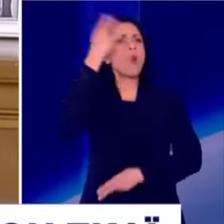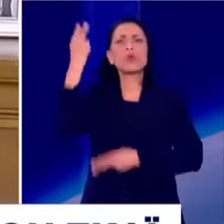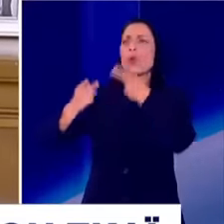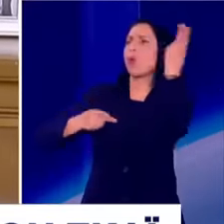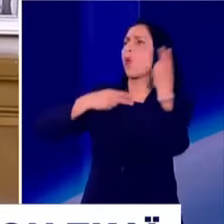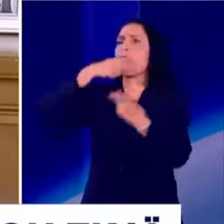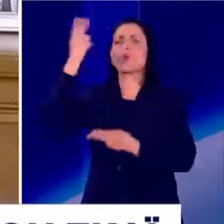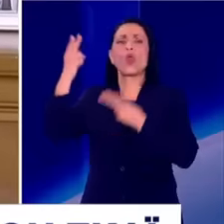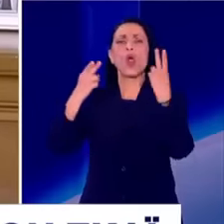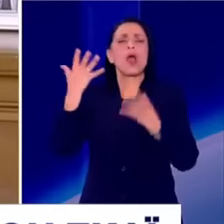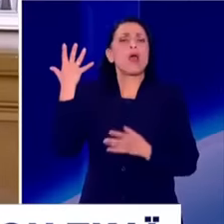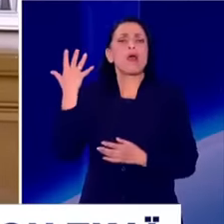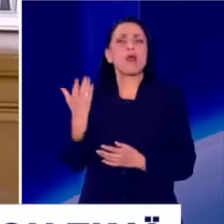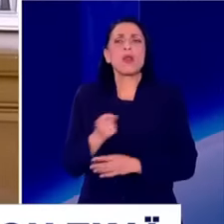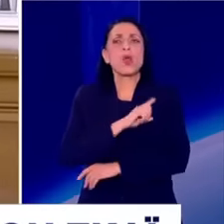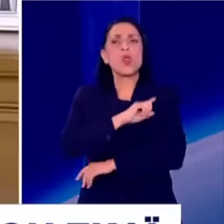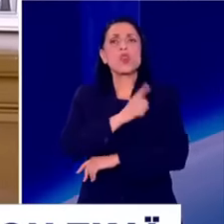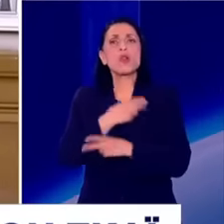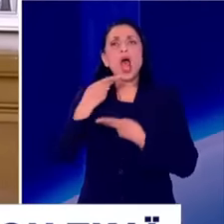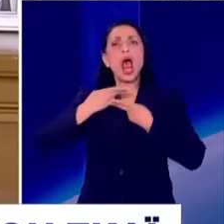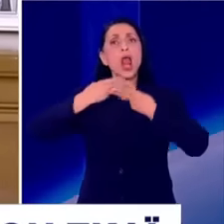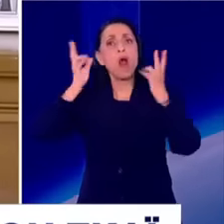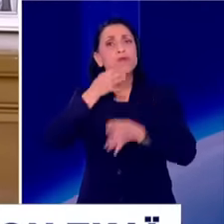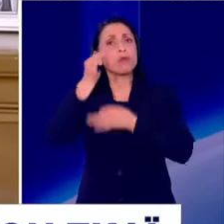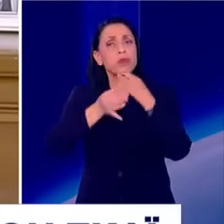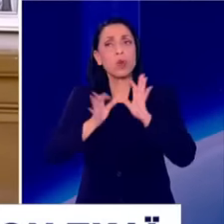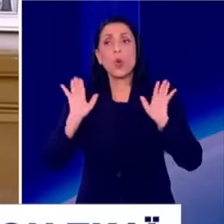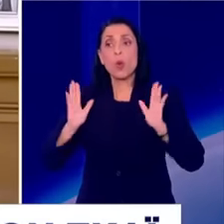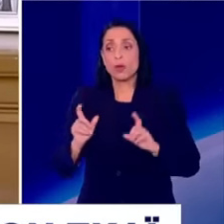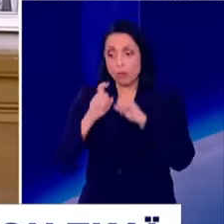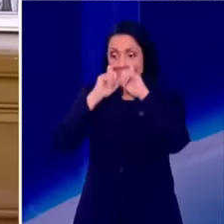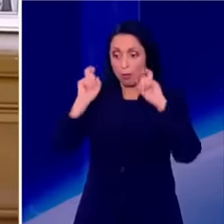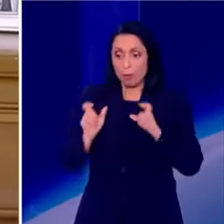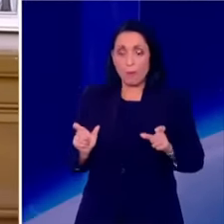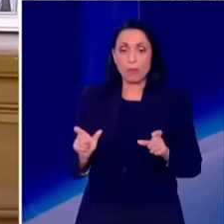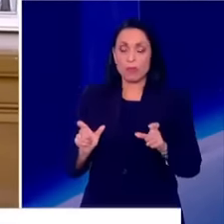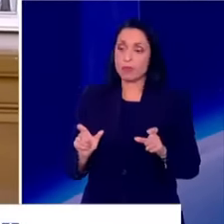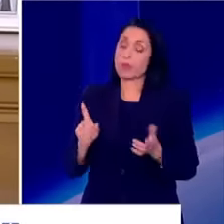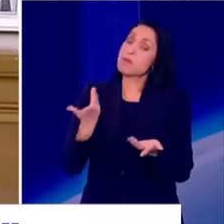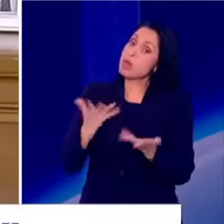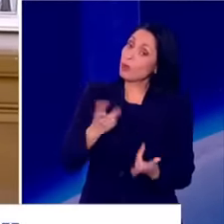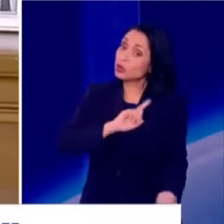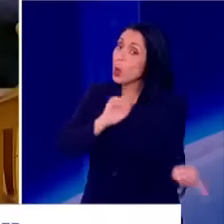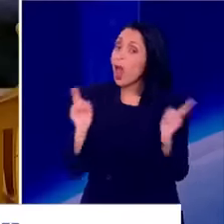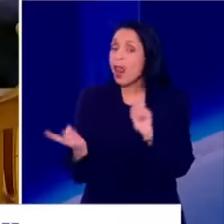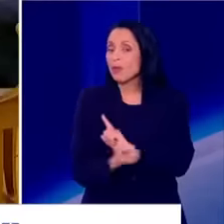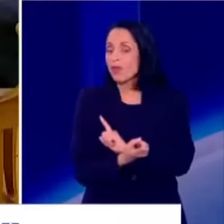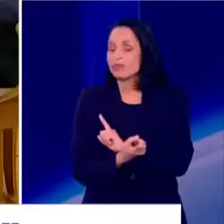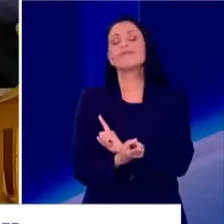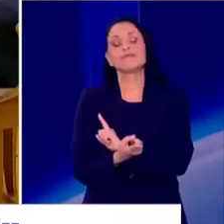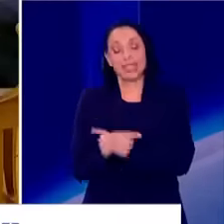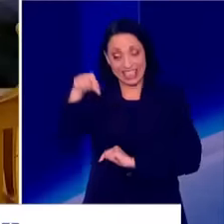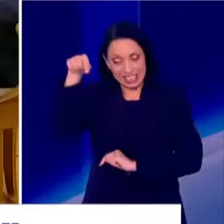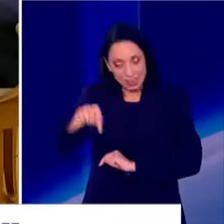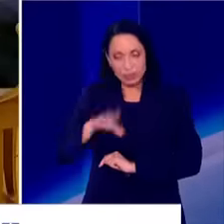ότι υπάρχει μια δυνατότητα ελεύθερης έκφρασης χωρίς κανένα περιορισμό. Μα μάλλον το ανάποδο πρόβλημα συμβαίνει. Επειδή ακριβώς σήμερα